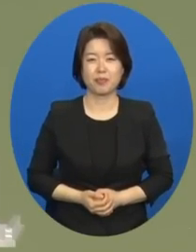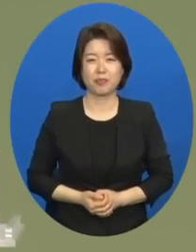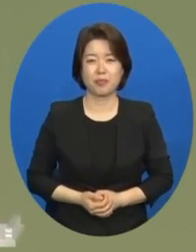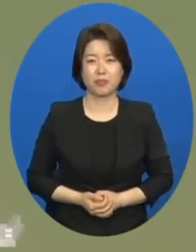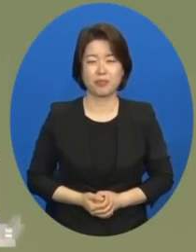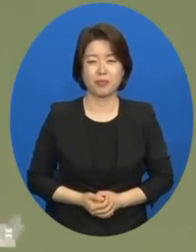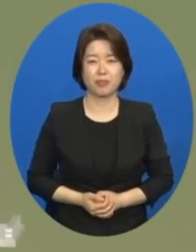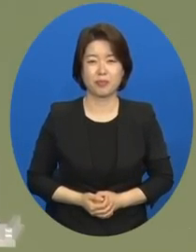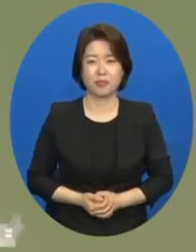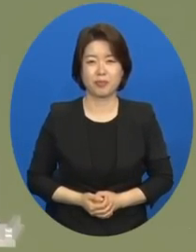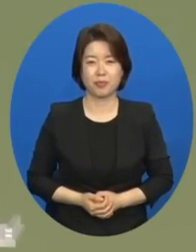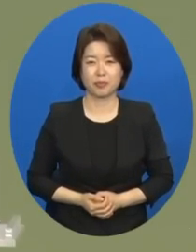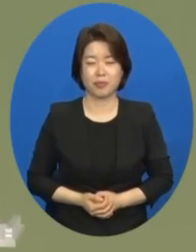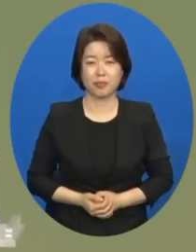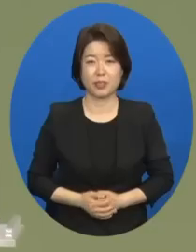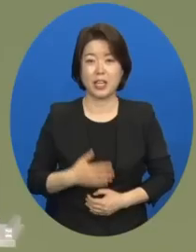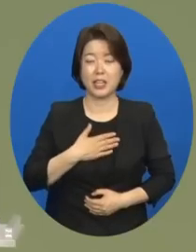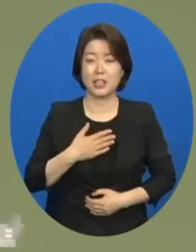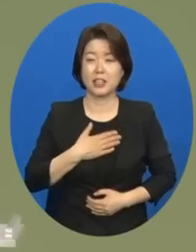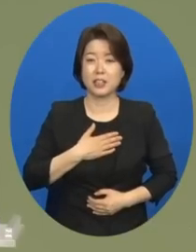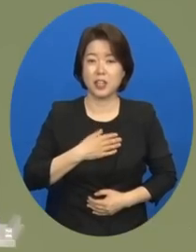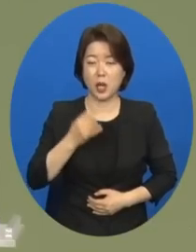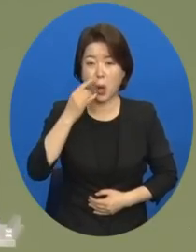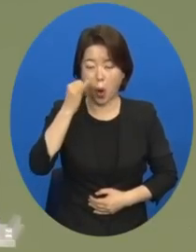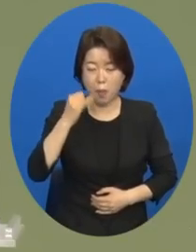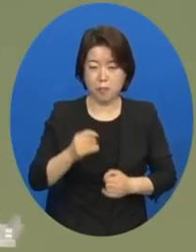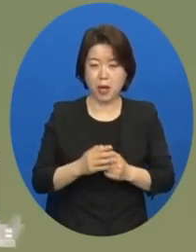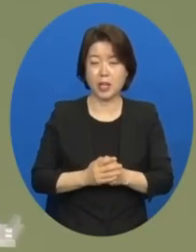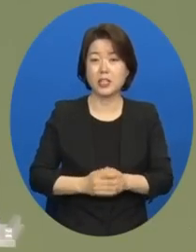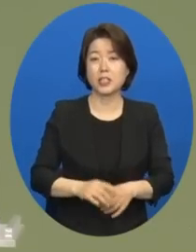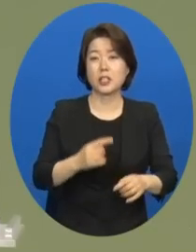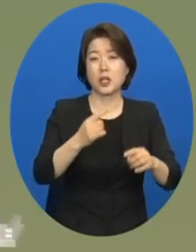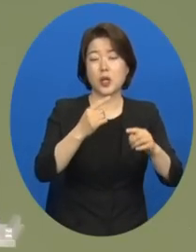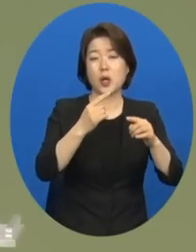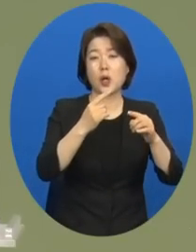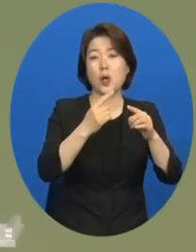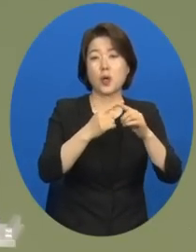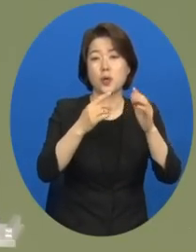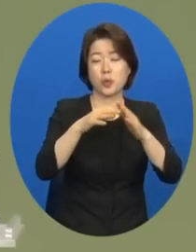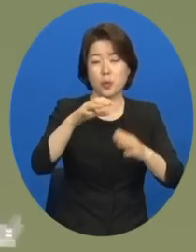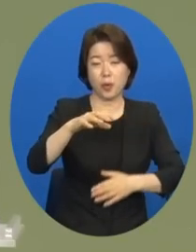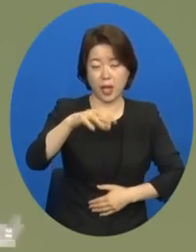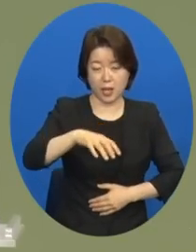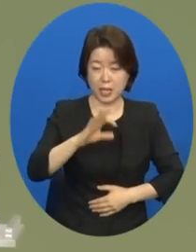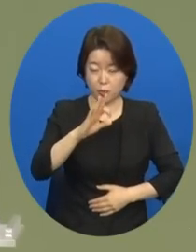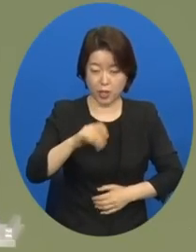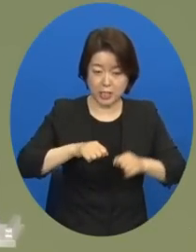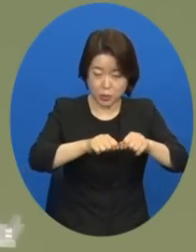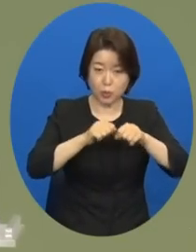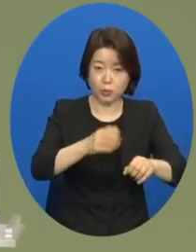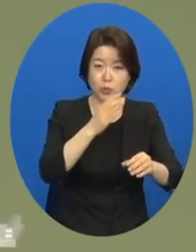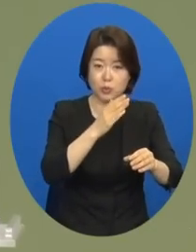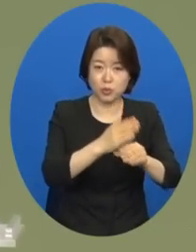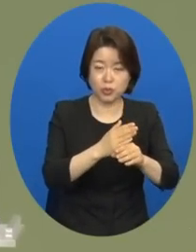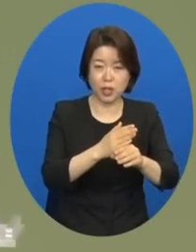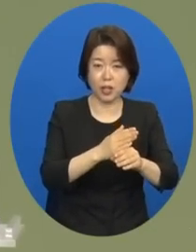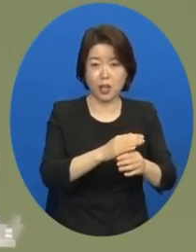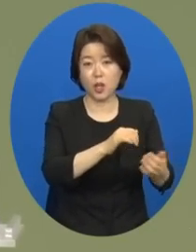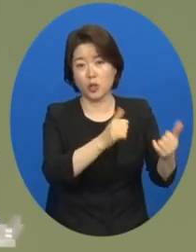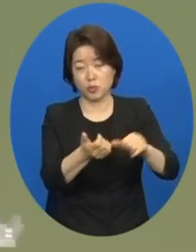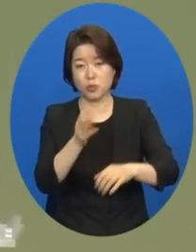우리 엄마는 변소 청소하다가 교회 앞에서 돌아가셨는데 교통사고로 아직도 그